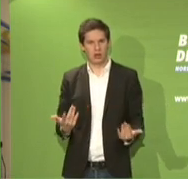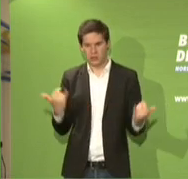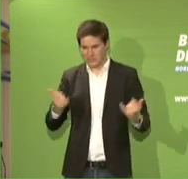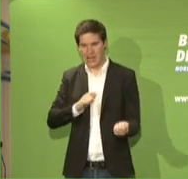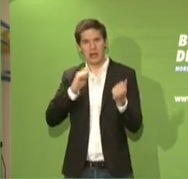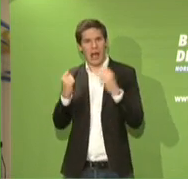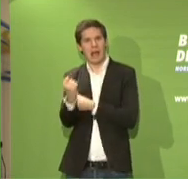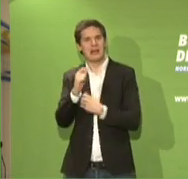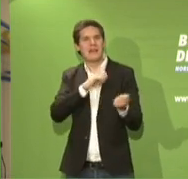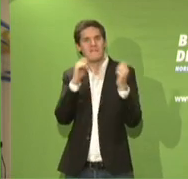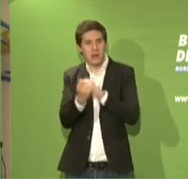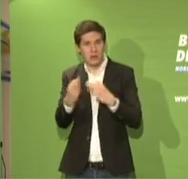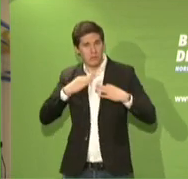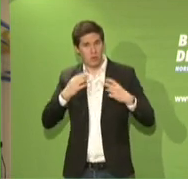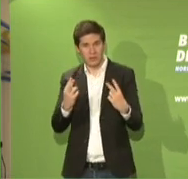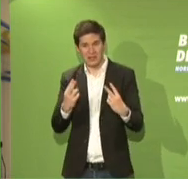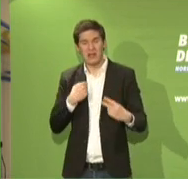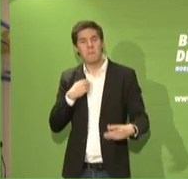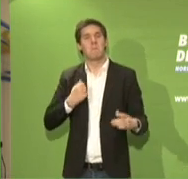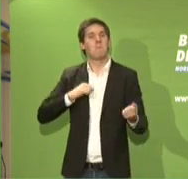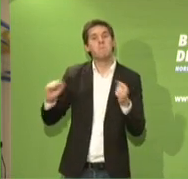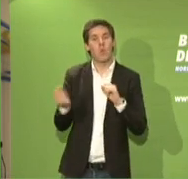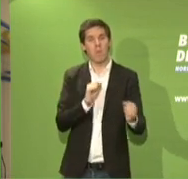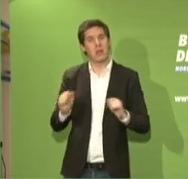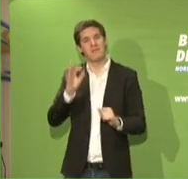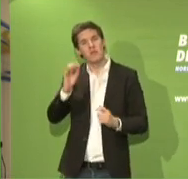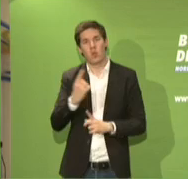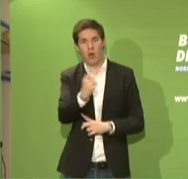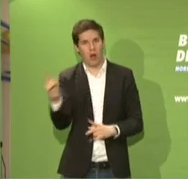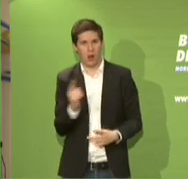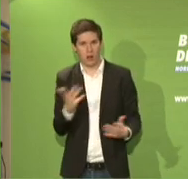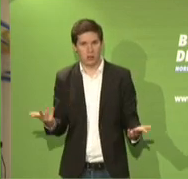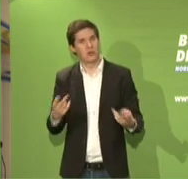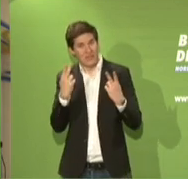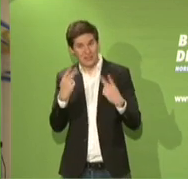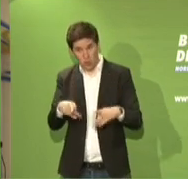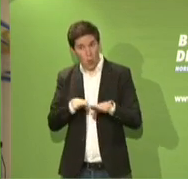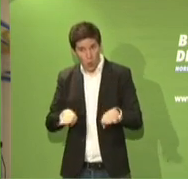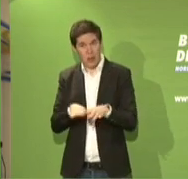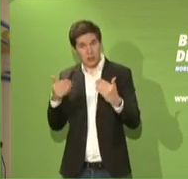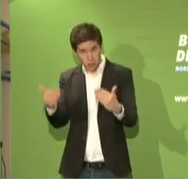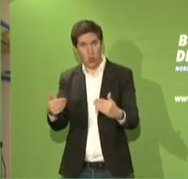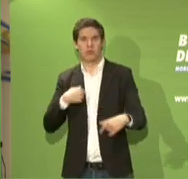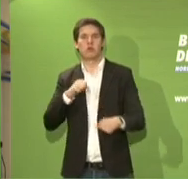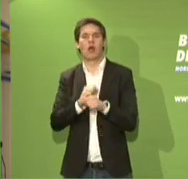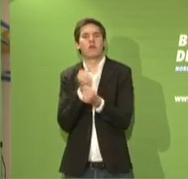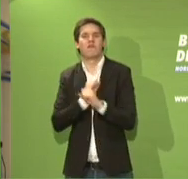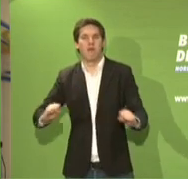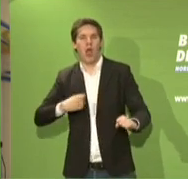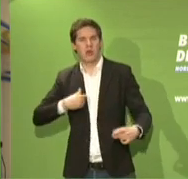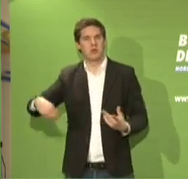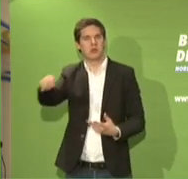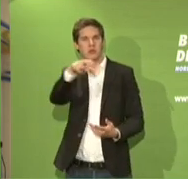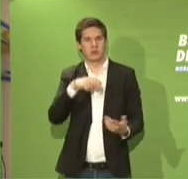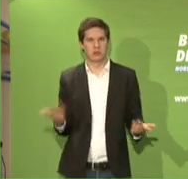Mobilität, die allen zugänglich ist, die ist die Grundlage dafür, eben auch selbstbestimmt sich frei bewegen zu können. Und